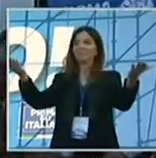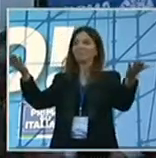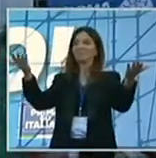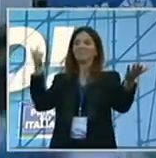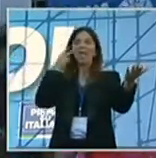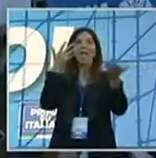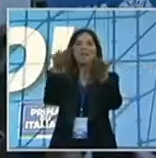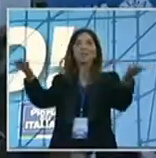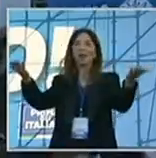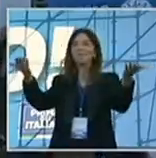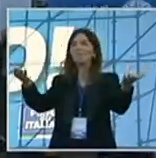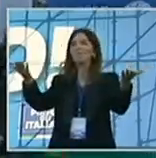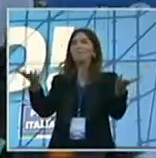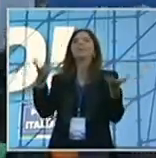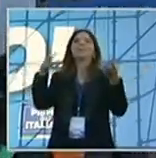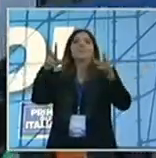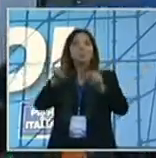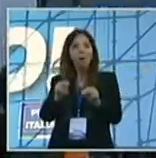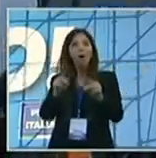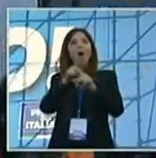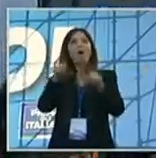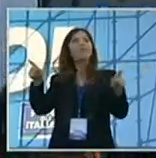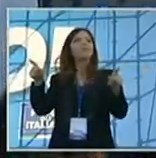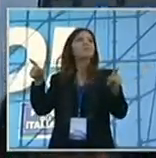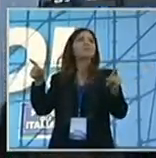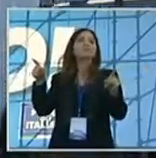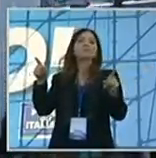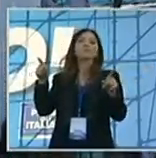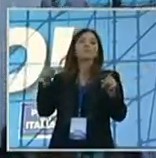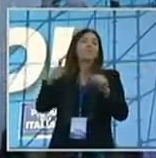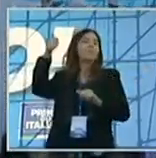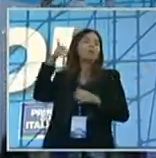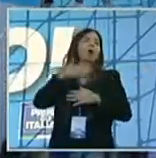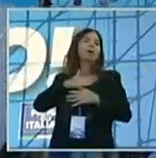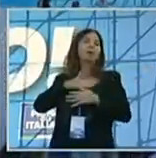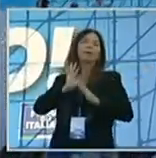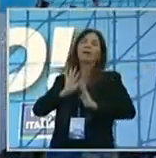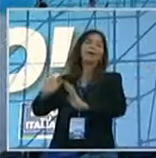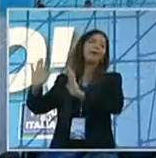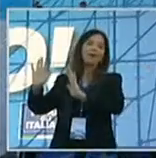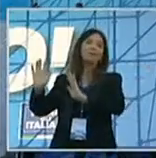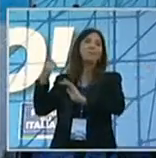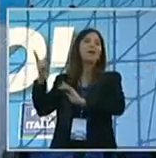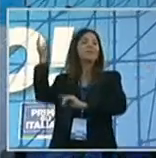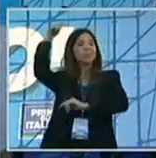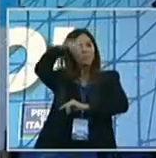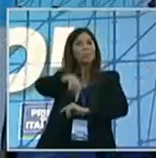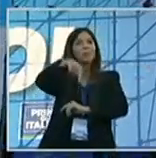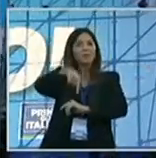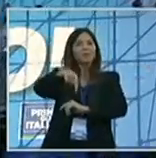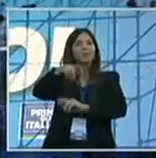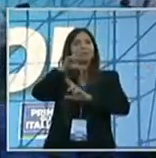Ed eccovi qui, ancora una volta avete rinunciato alle vostre priorità per venire a dire,